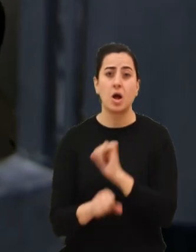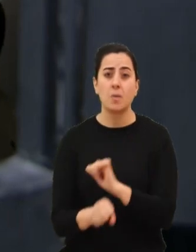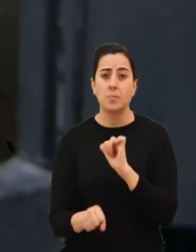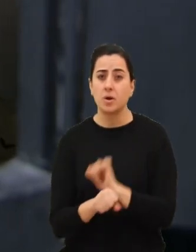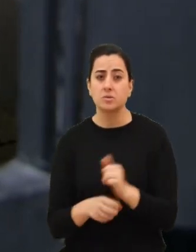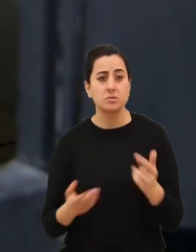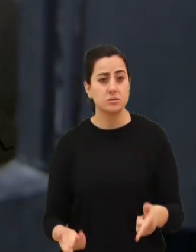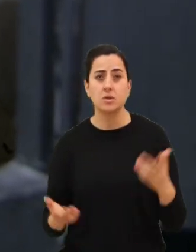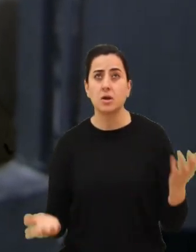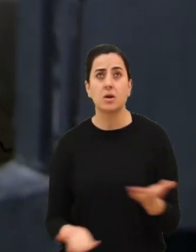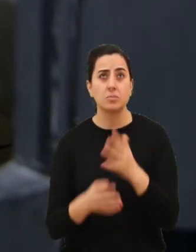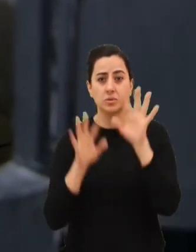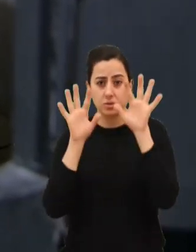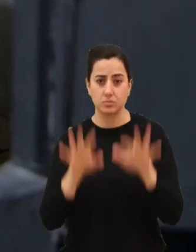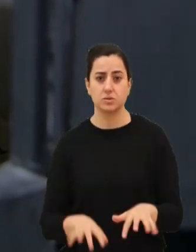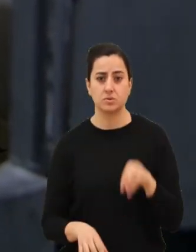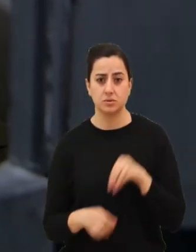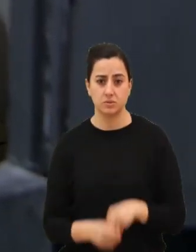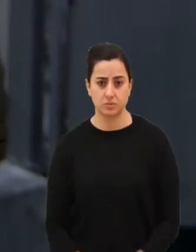mapus damlarında.